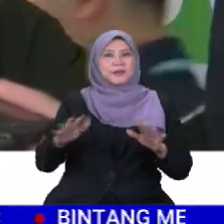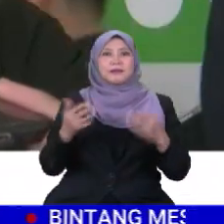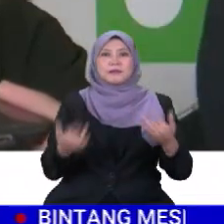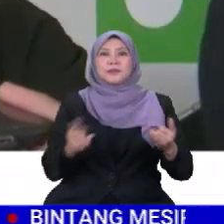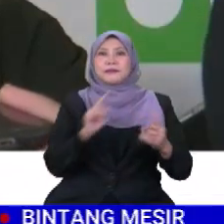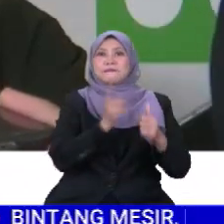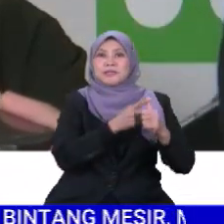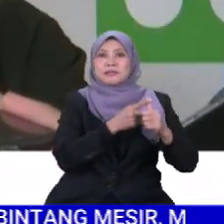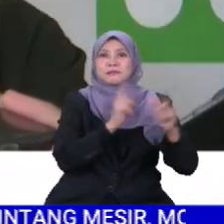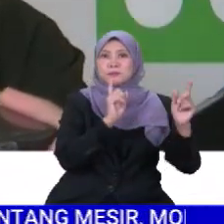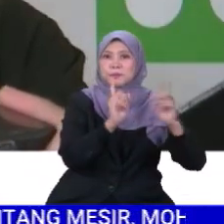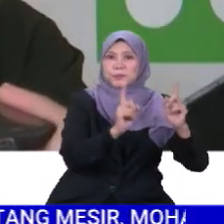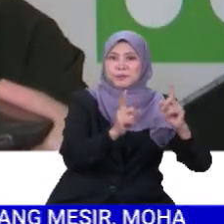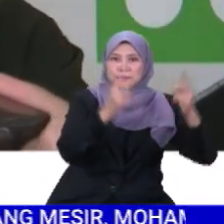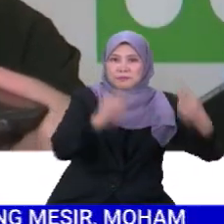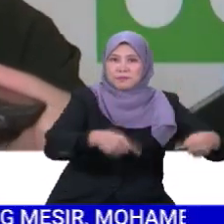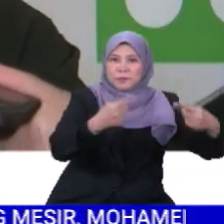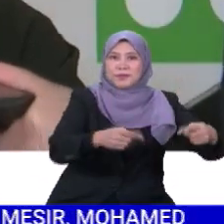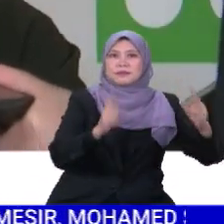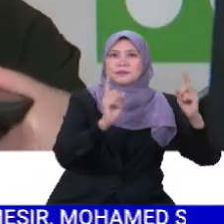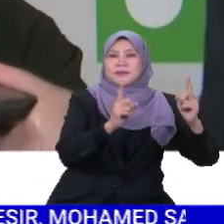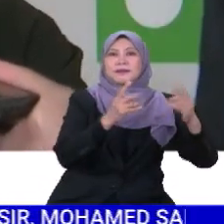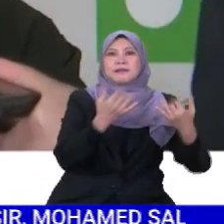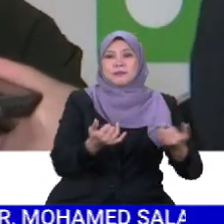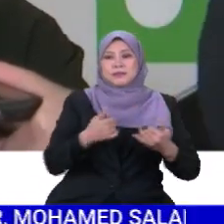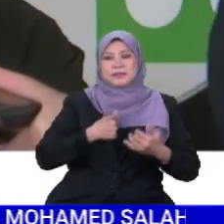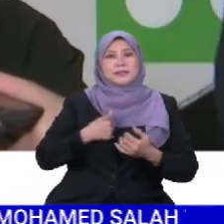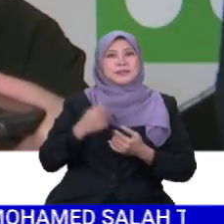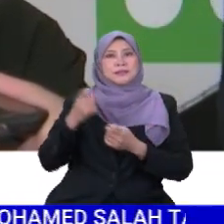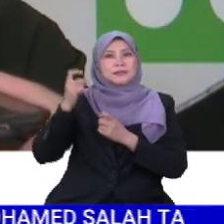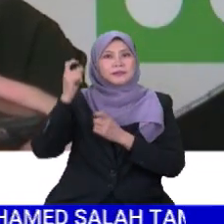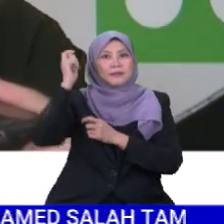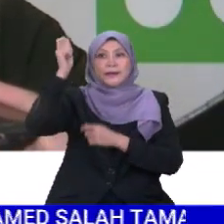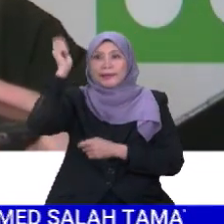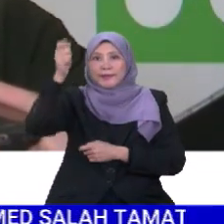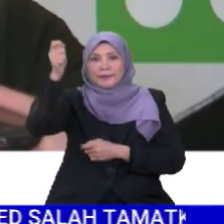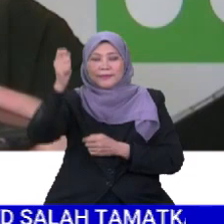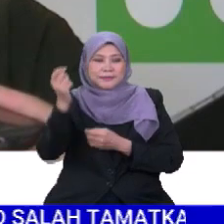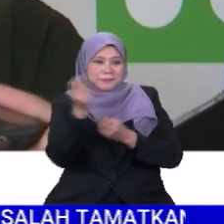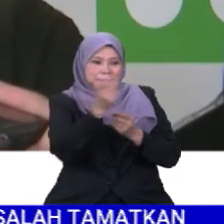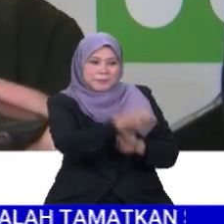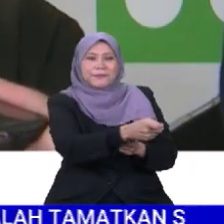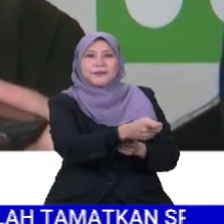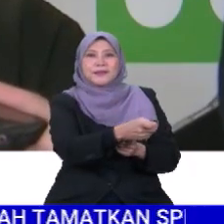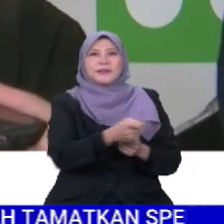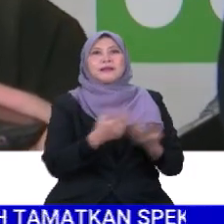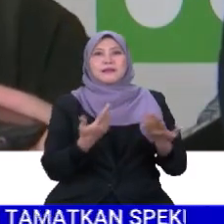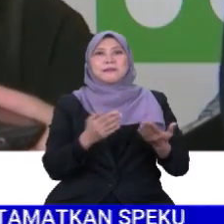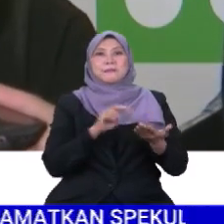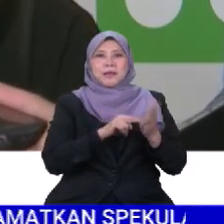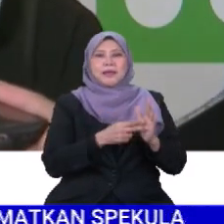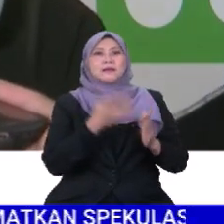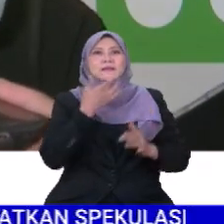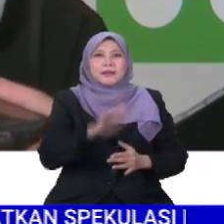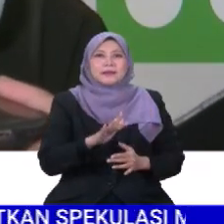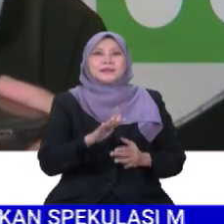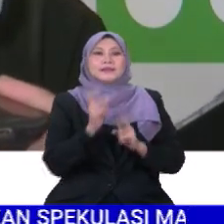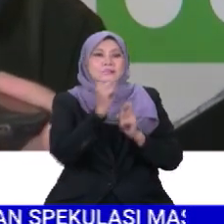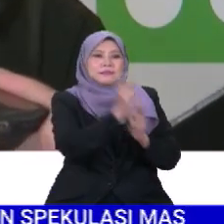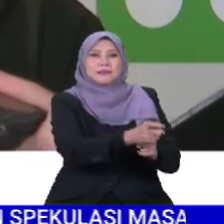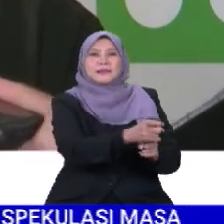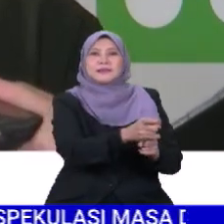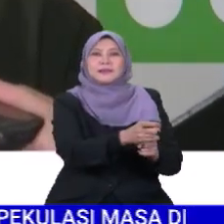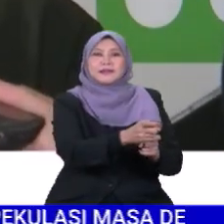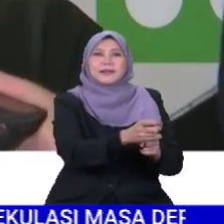first single dia. I think saya akan bersara untuk raket saya kasih dia and kasih satu orang cakap sana satu orang lelaki untuk